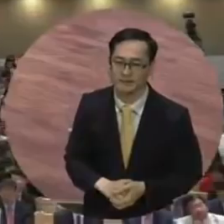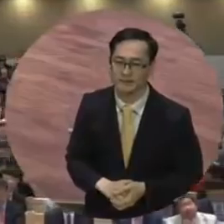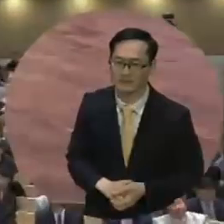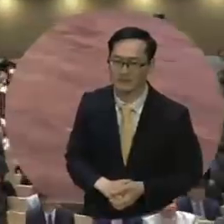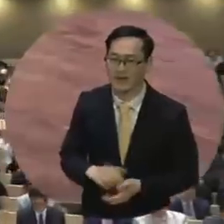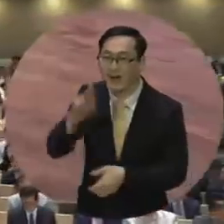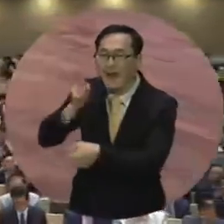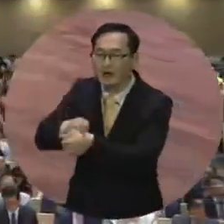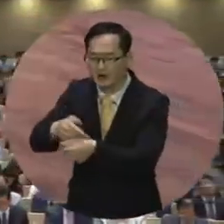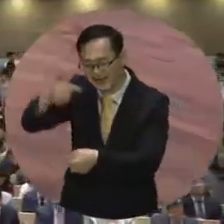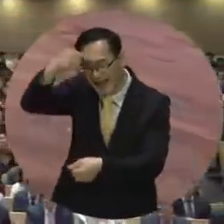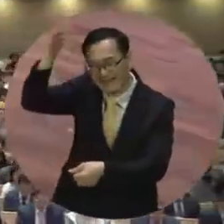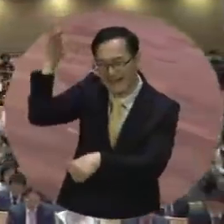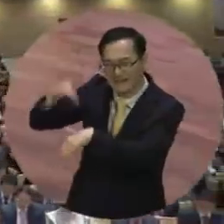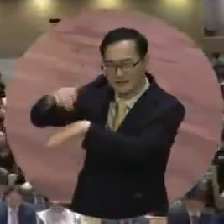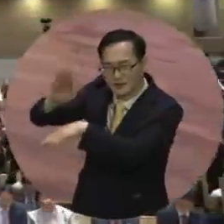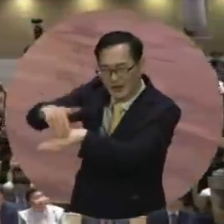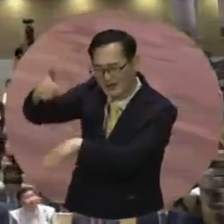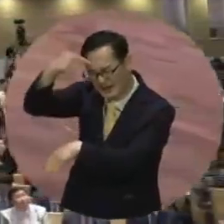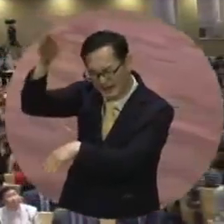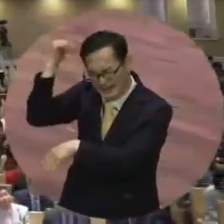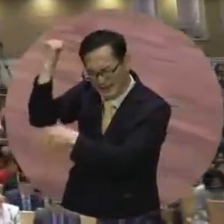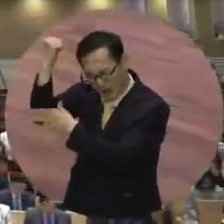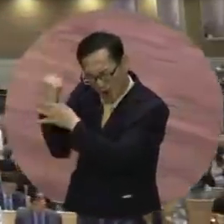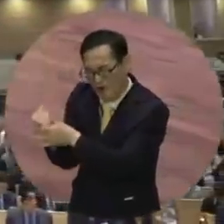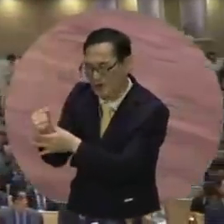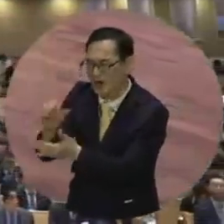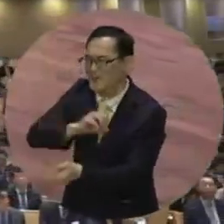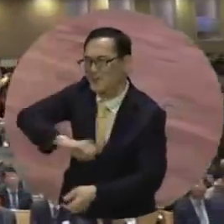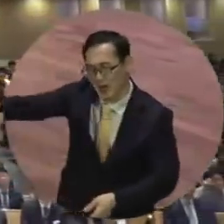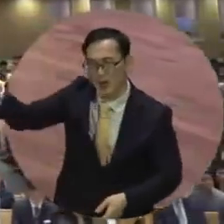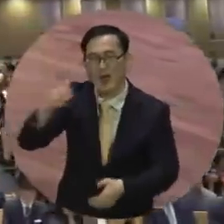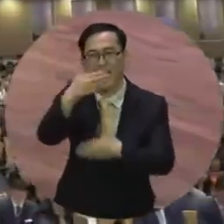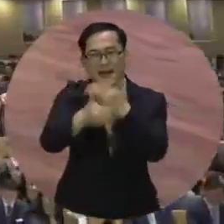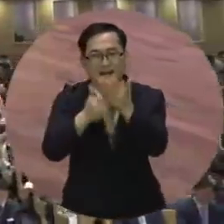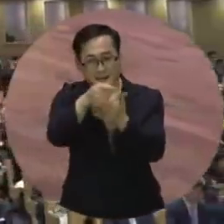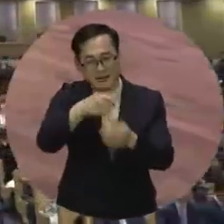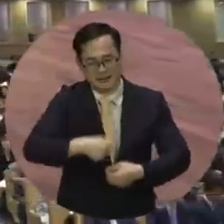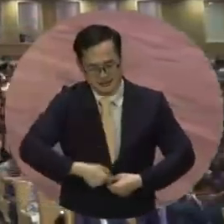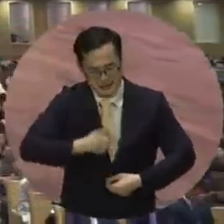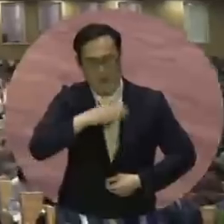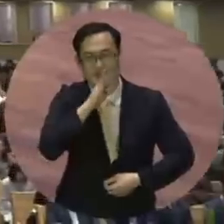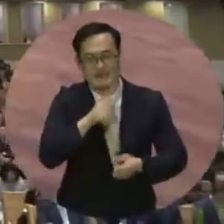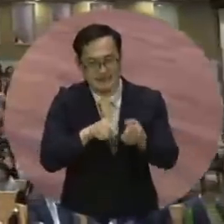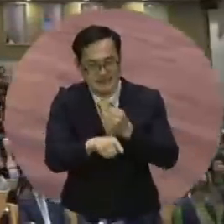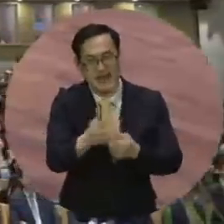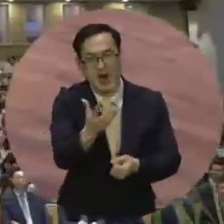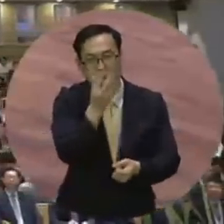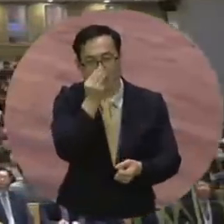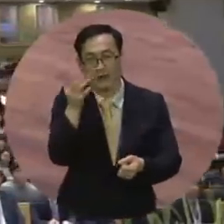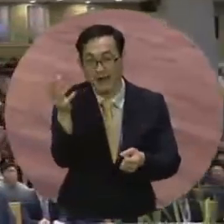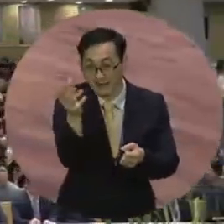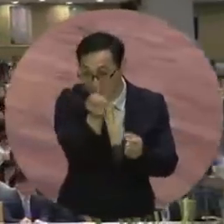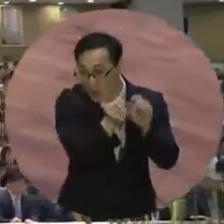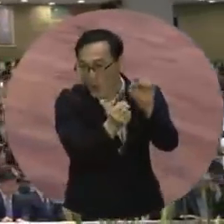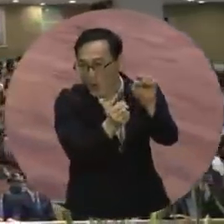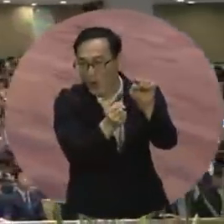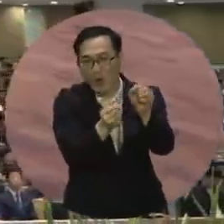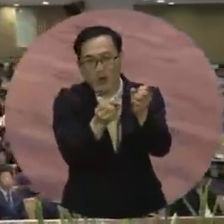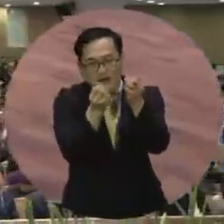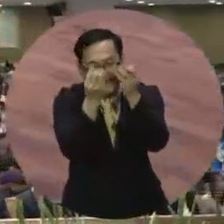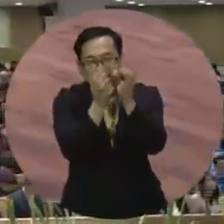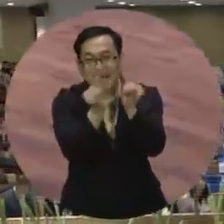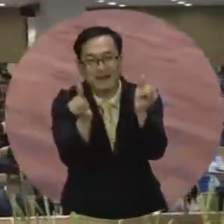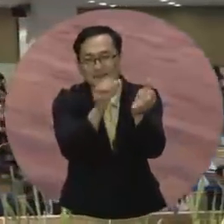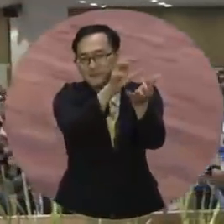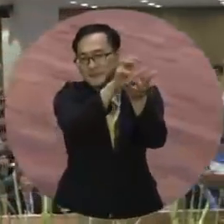옛사람을 벗어버리고 오직 너희의 심령이 새롭게 되어 하나님을 따라 의와 진리의 거룩함으로 지으심을 받은 새 사람을